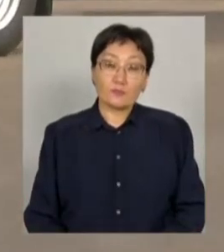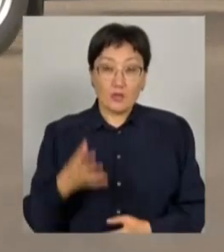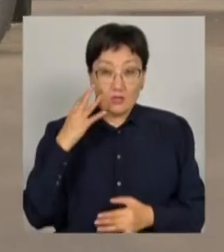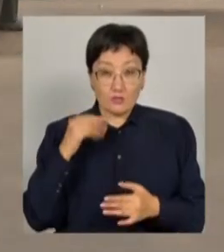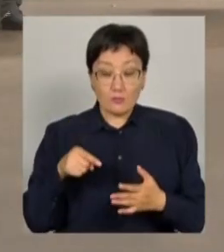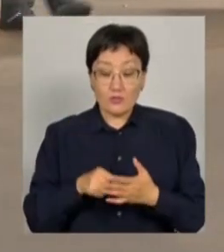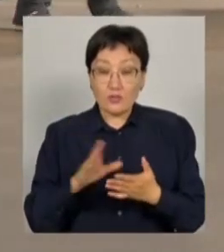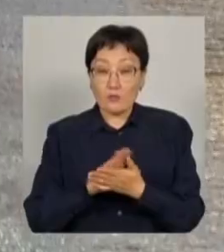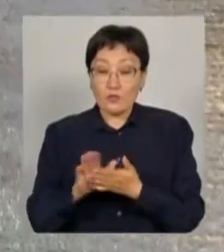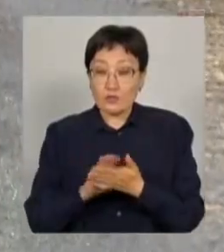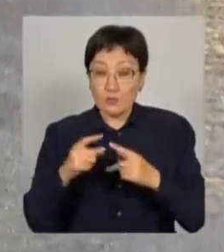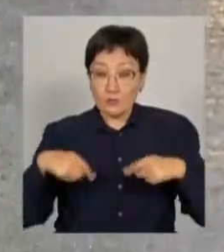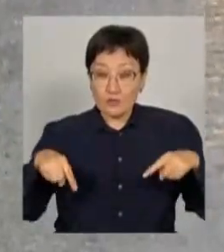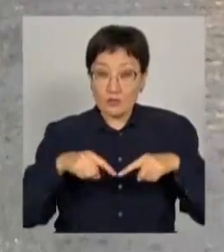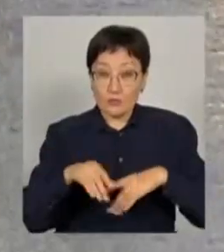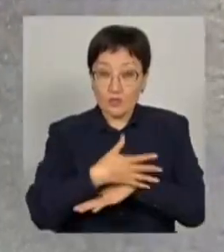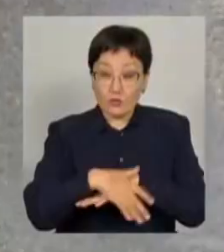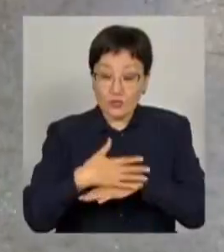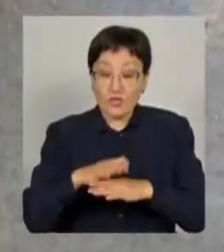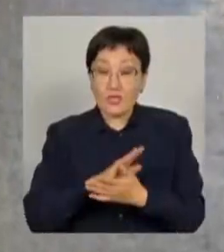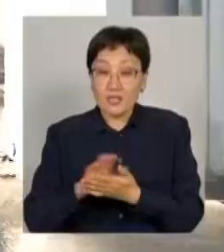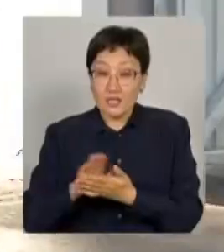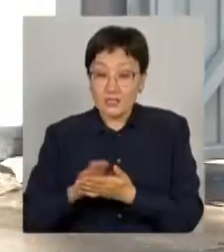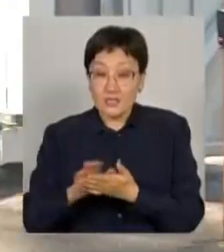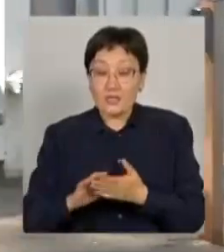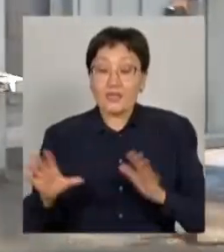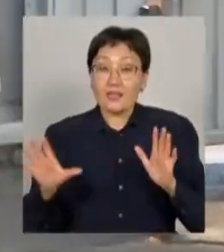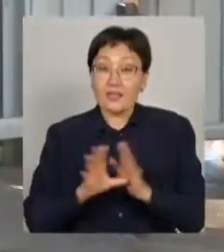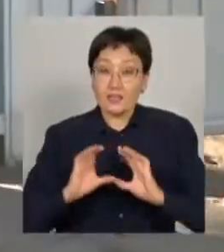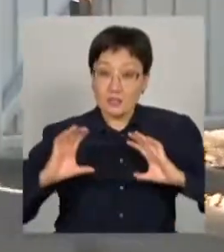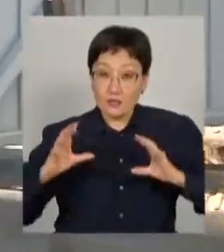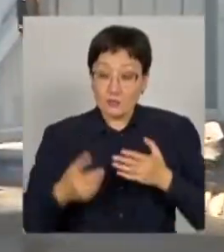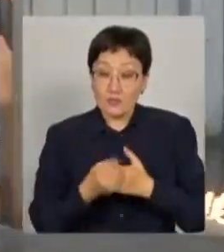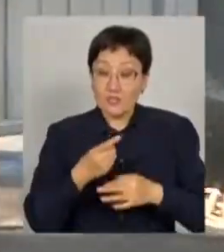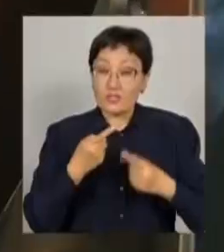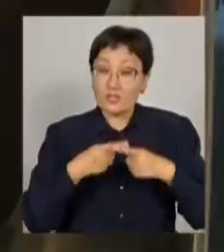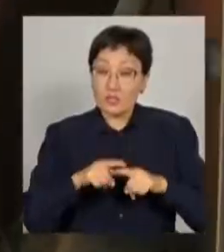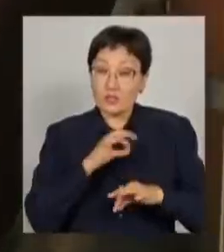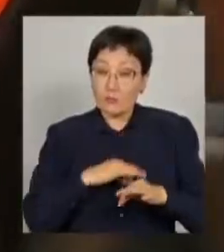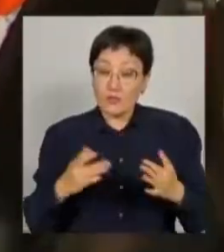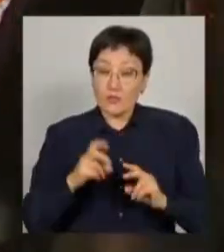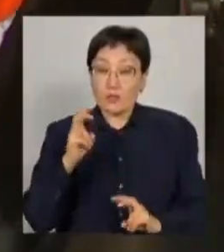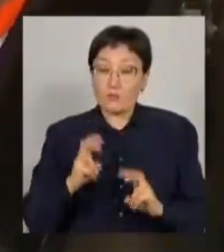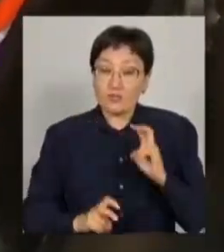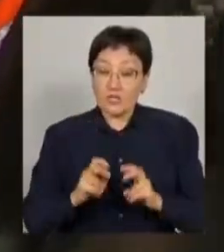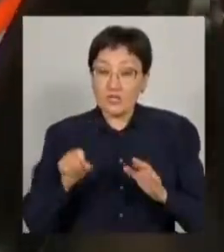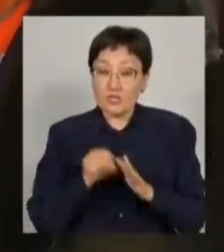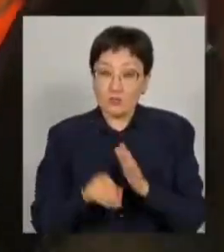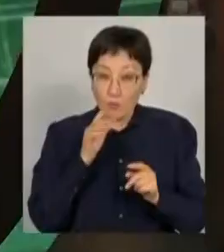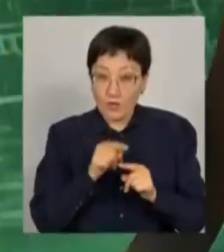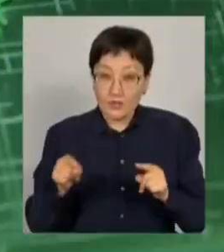Алматы тазалық мекемесінде көше тазалайтын электр мобильдері пайда болды. Техниканың тиімділігі қандай? Кәсіпорын қысқа дайын ба?